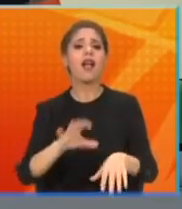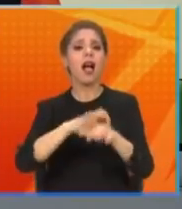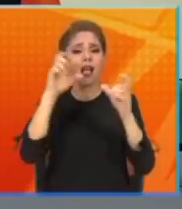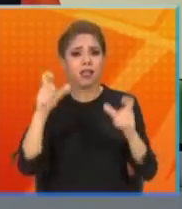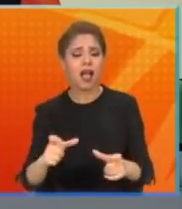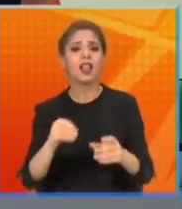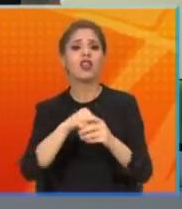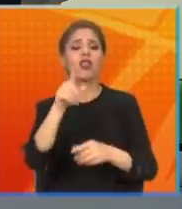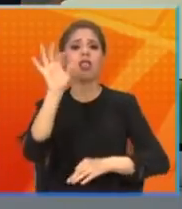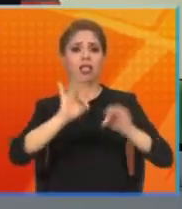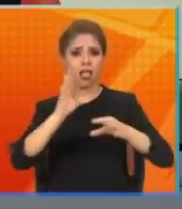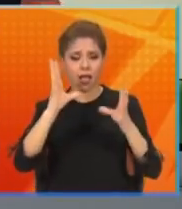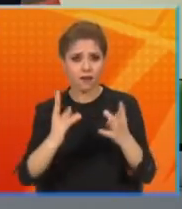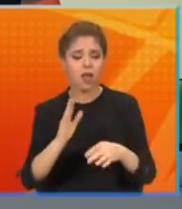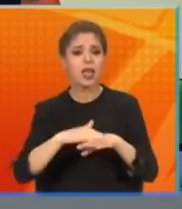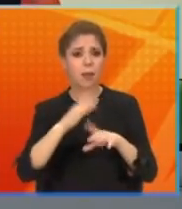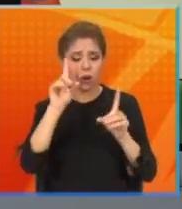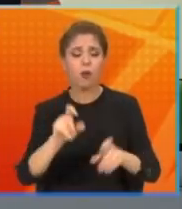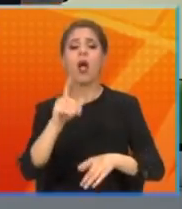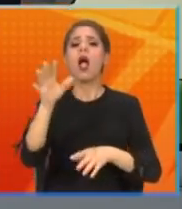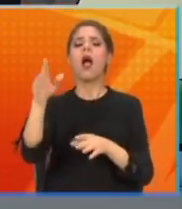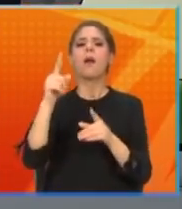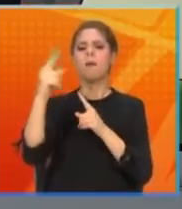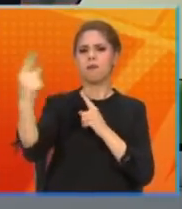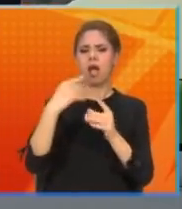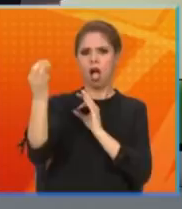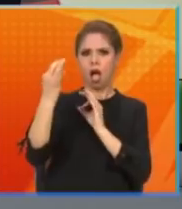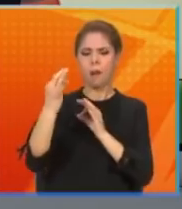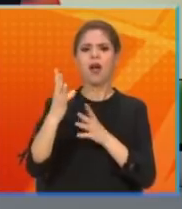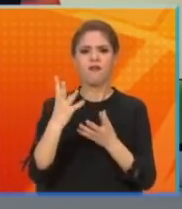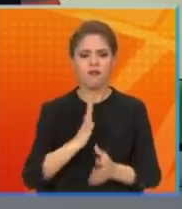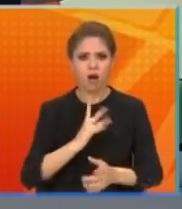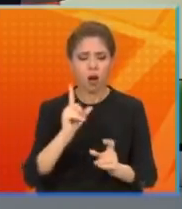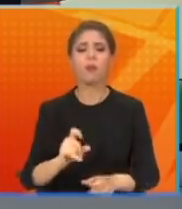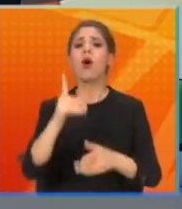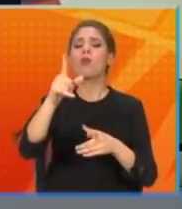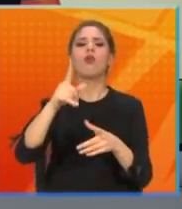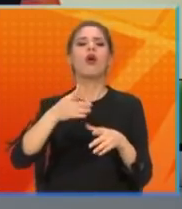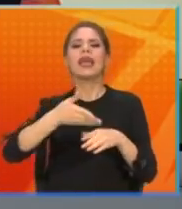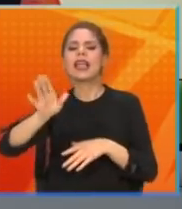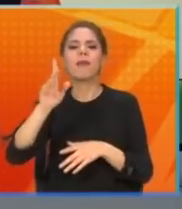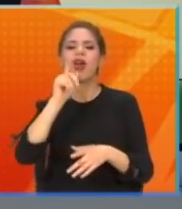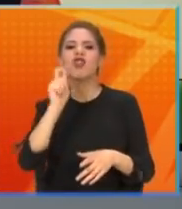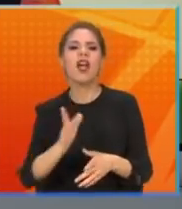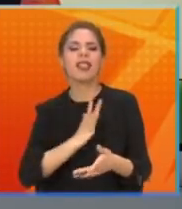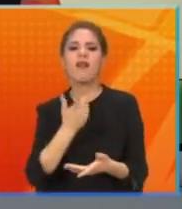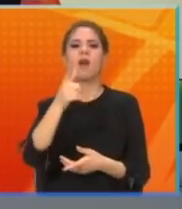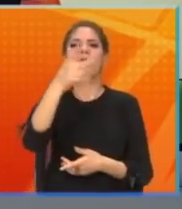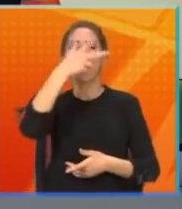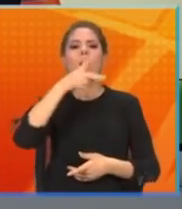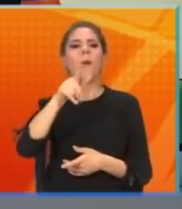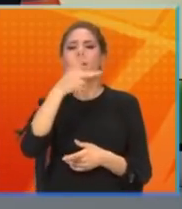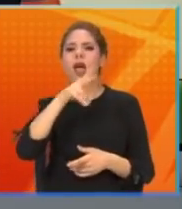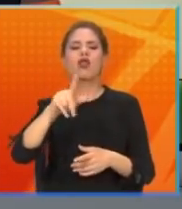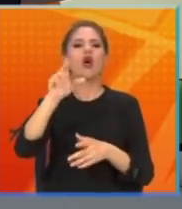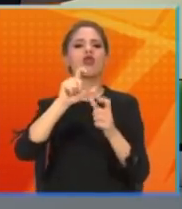alınıyor? Birbirlerinden haber alabiliyorlar mı? Telefon serbest mi? Taburcu şartları ne? Ve benzeri soruların yanıtlarını